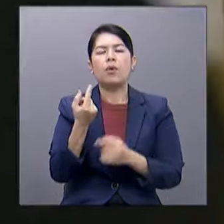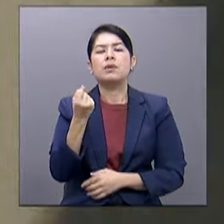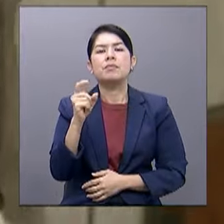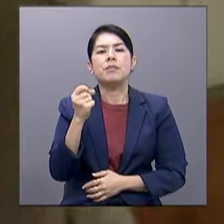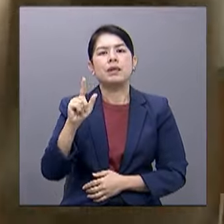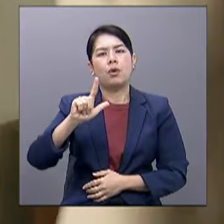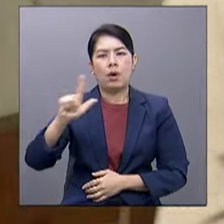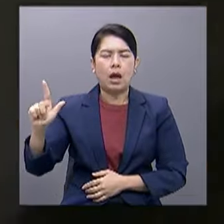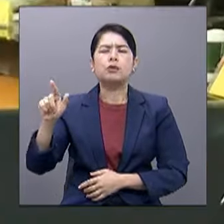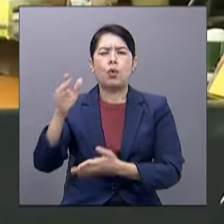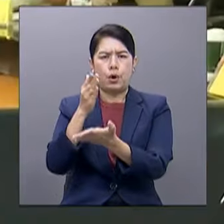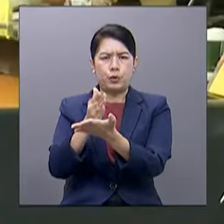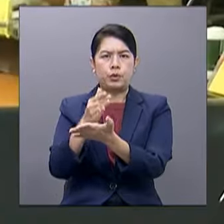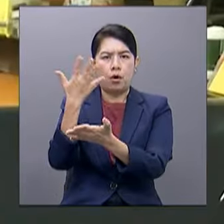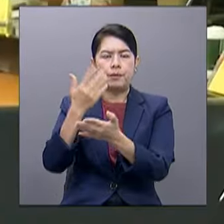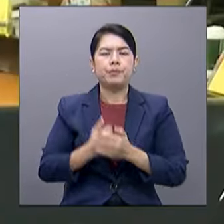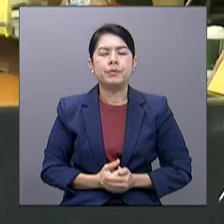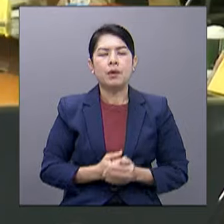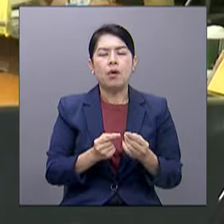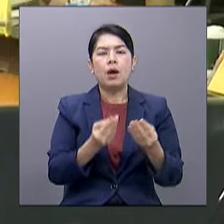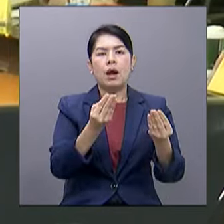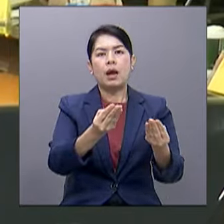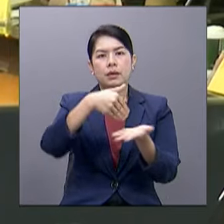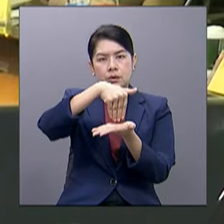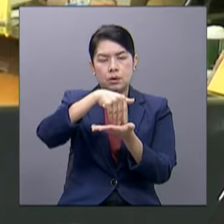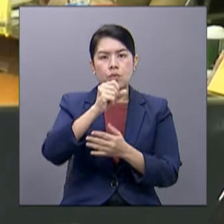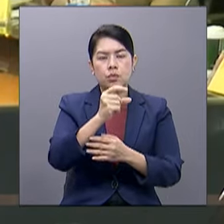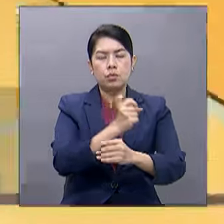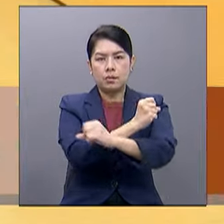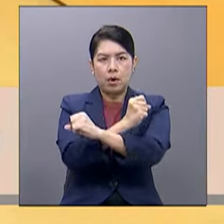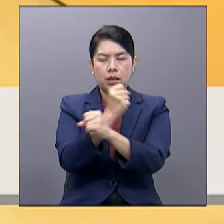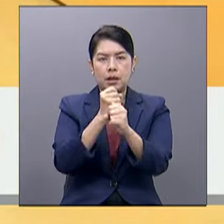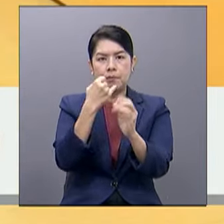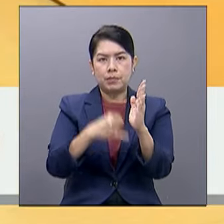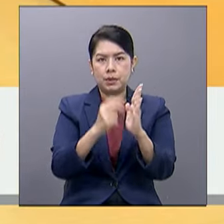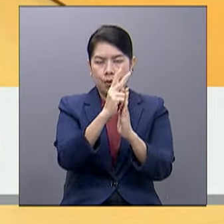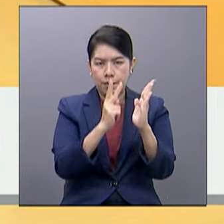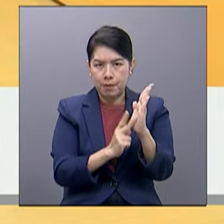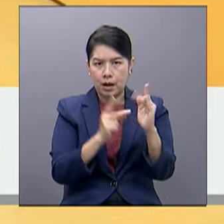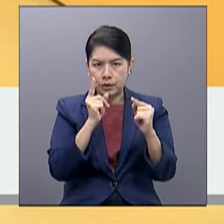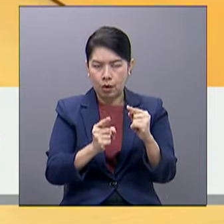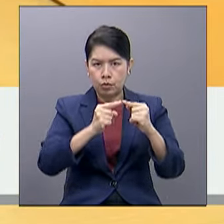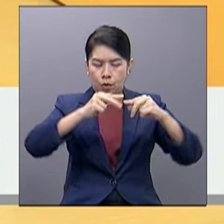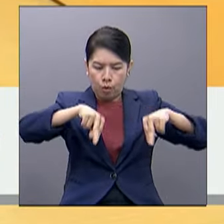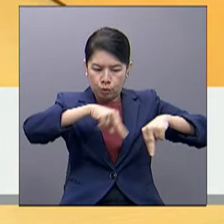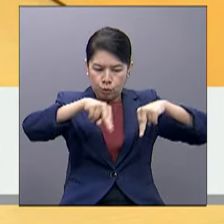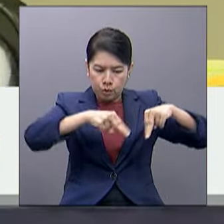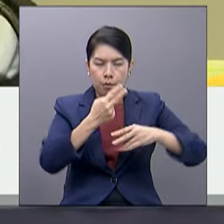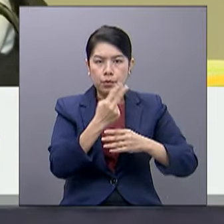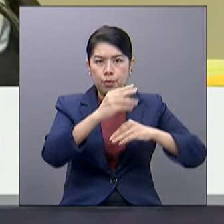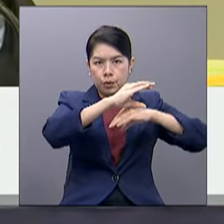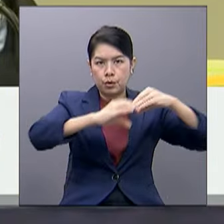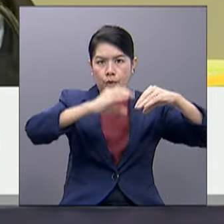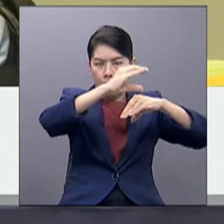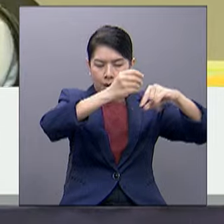โดยให้ศูนย์ปฏิบัติการต่อต้านการทุจริตกรุงเทพมหานครตรวจสอบกระบวนการจัดซื้อทั้งหมดของทุกโครงการที่จัด